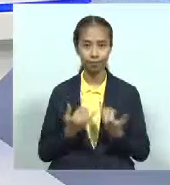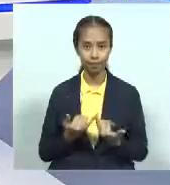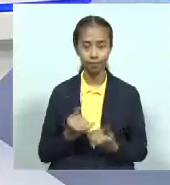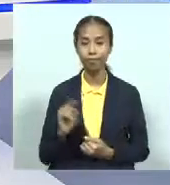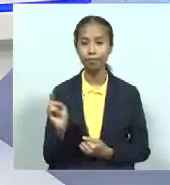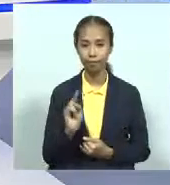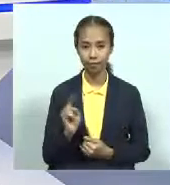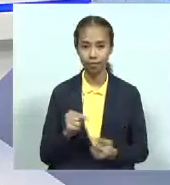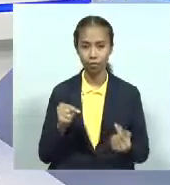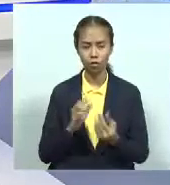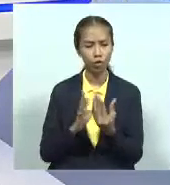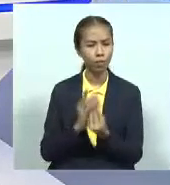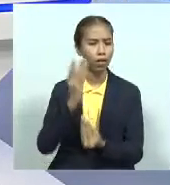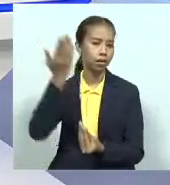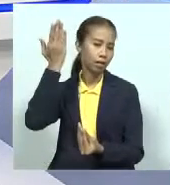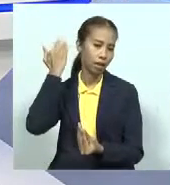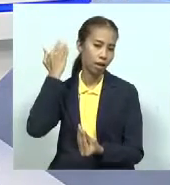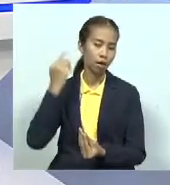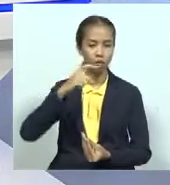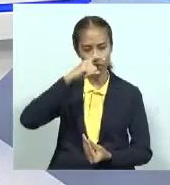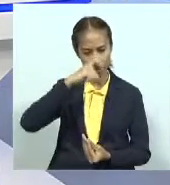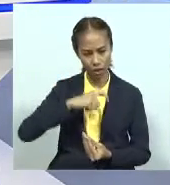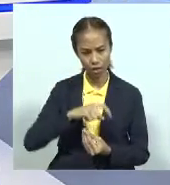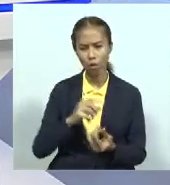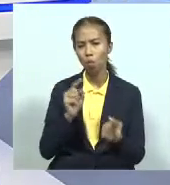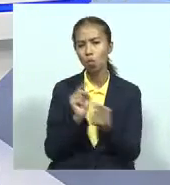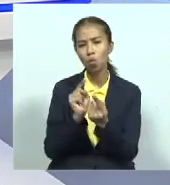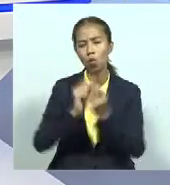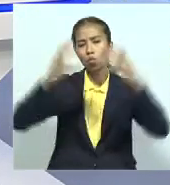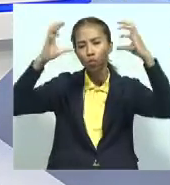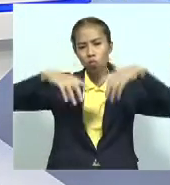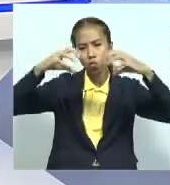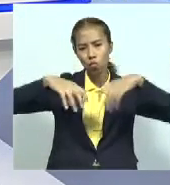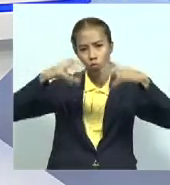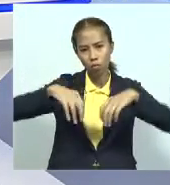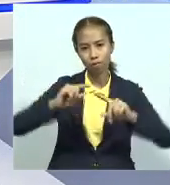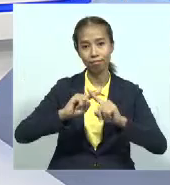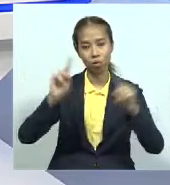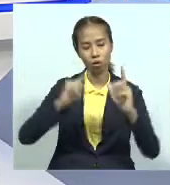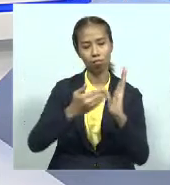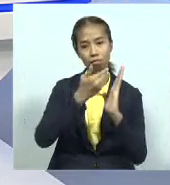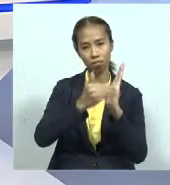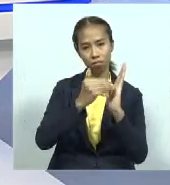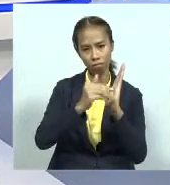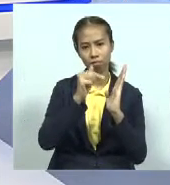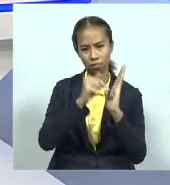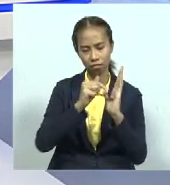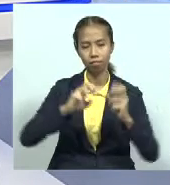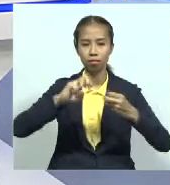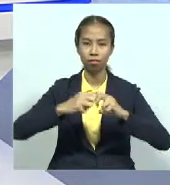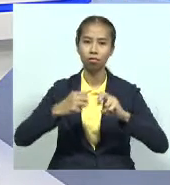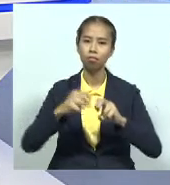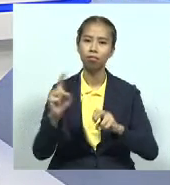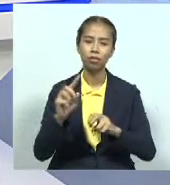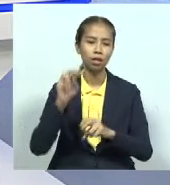แม้ว่าตอนนี้นะครับในช่วงสัปดาห์ที่ผ่านมาประเทศไทยเราจะเจอกับฝนตกในหลายพื้นที่แต่ปรากฏว่าพื้นที่ทางภาคอีสานเนี่ยยังต้องประสบกับปัญหาเรื่